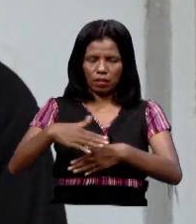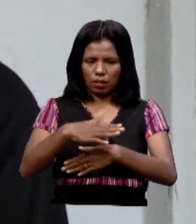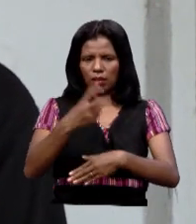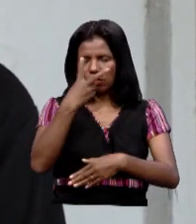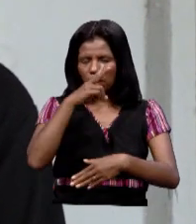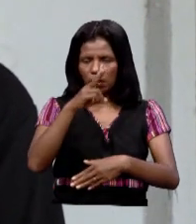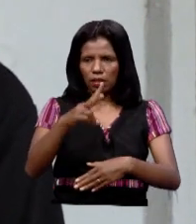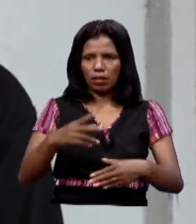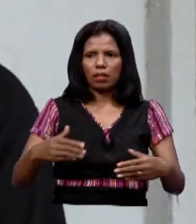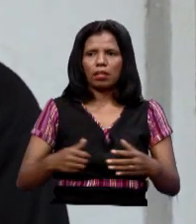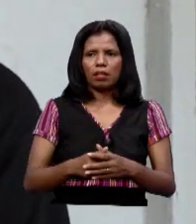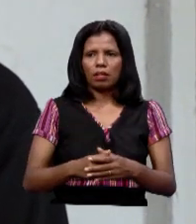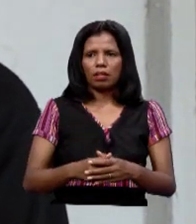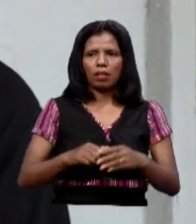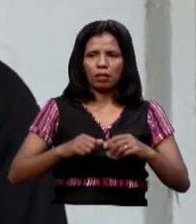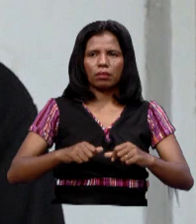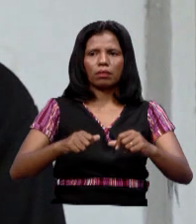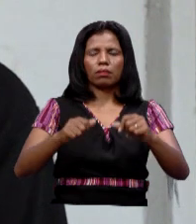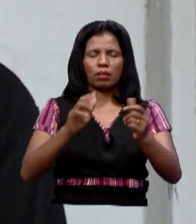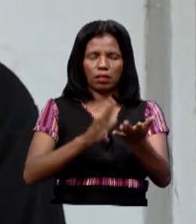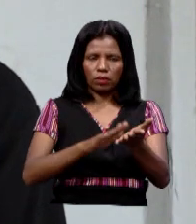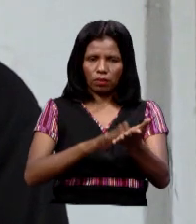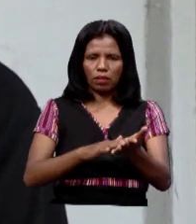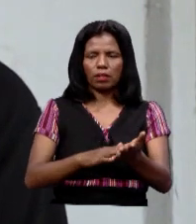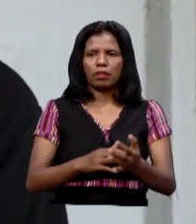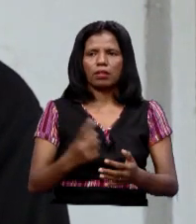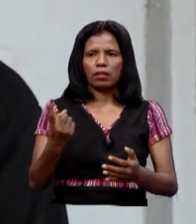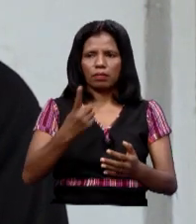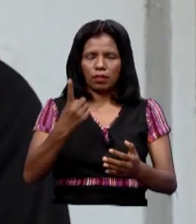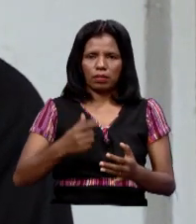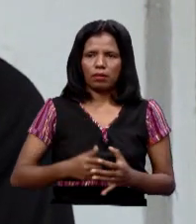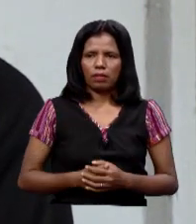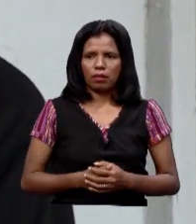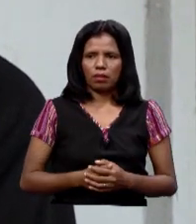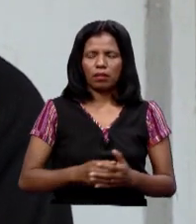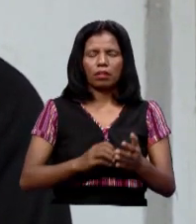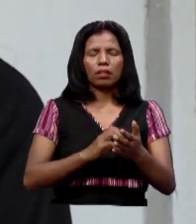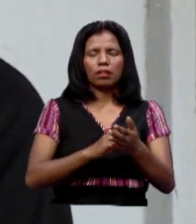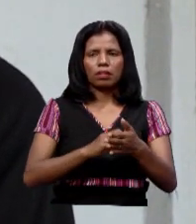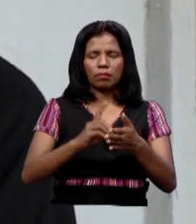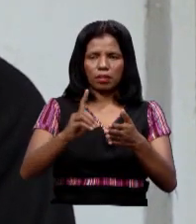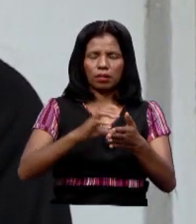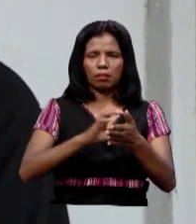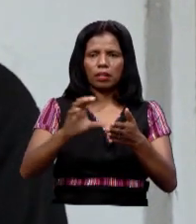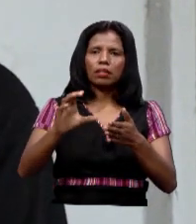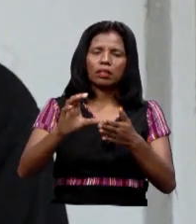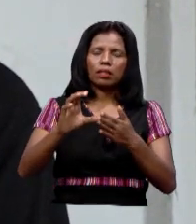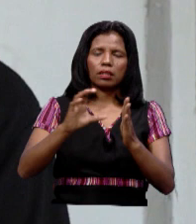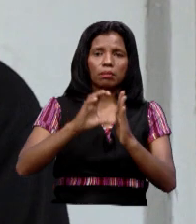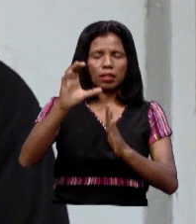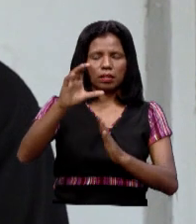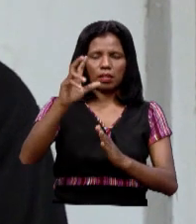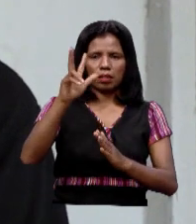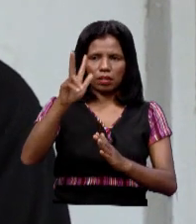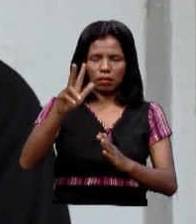bahan ini aku tu pindah macam dia, aku continue sekolah tanah sekolah tahan bah semester tiga maka aku decide hari